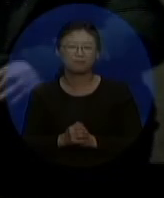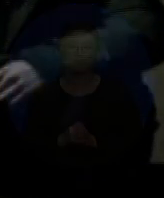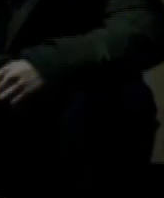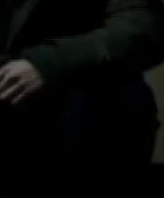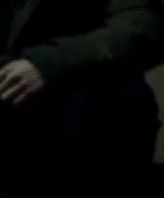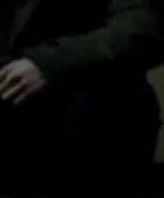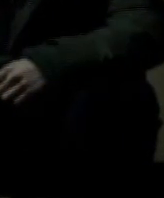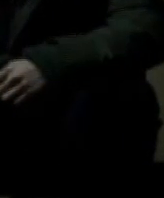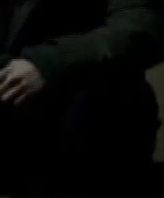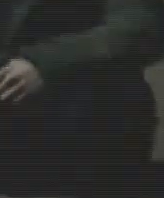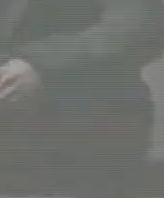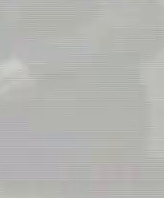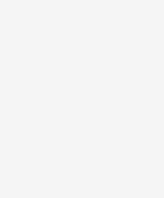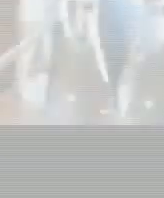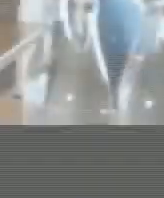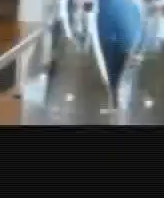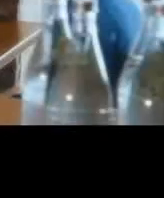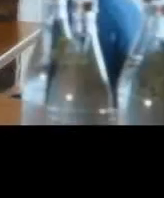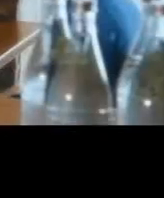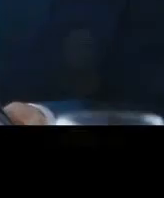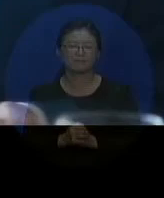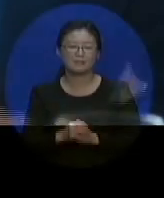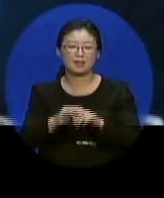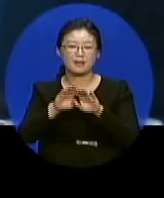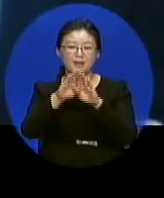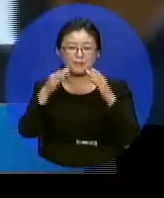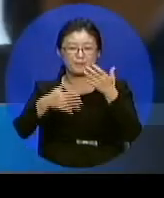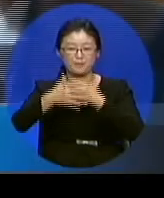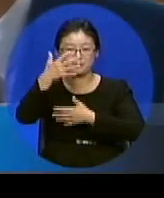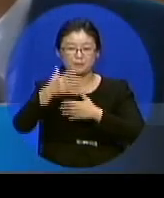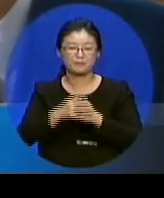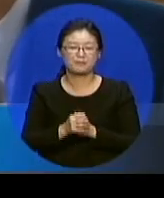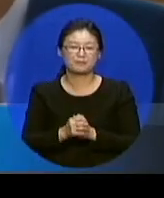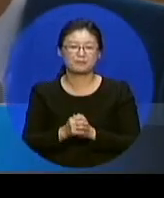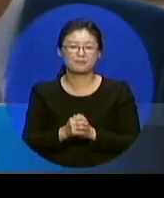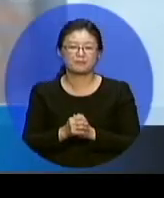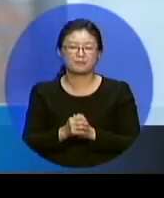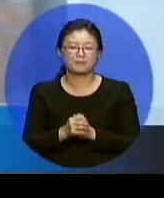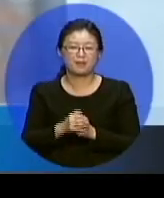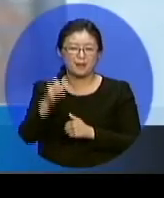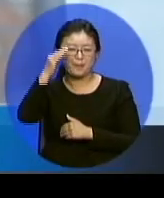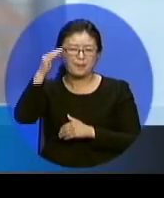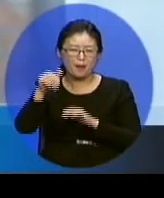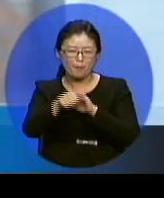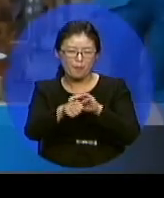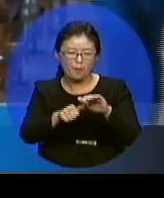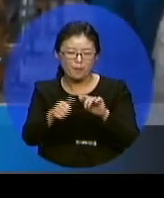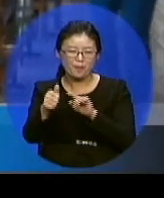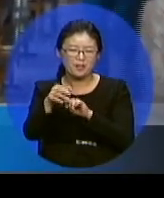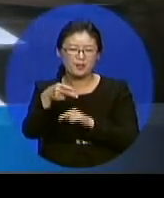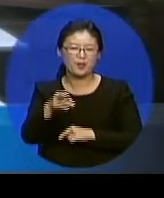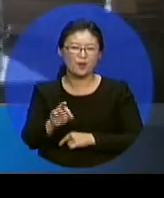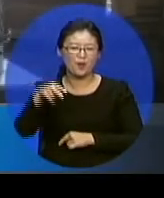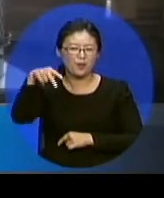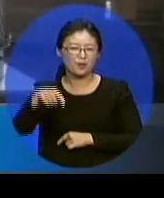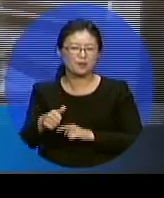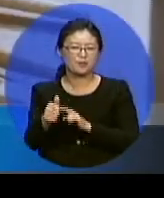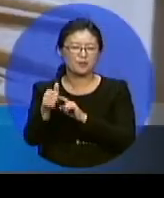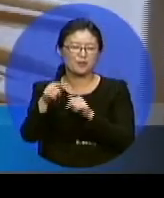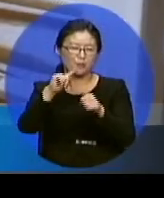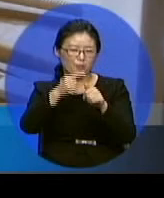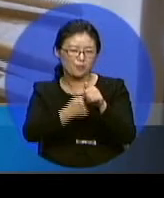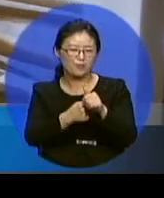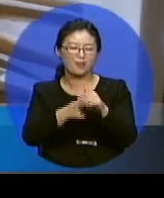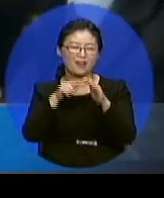문화클로즈업 정유림입니다. 개봉 영화 소식입니다. 대한민국 최고 소심남 영수. 우연히